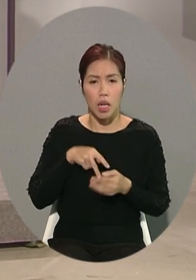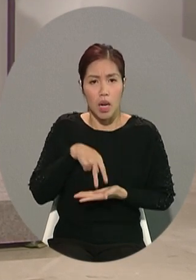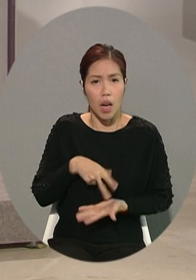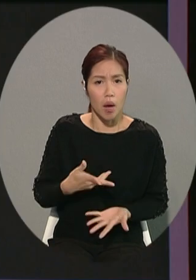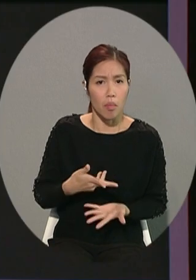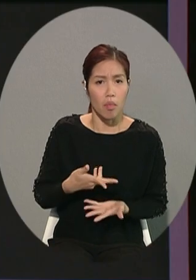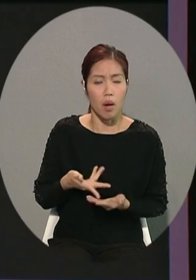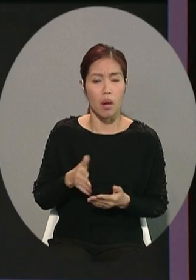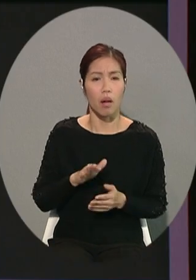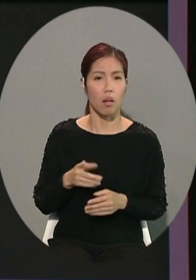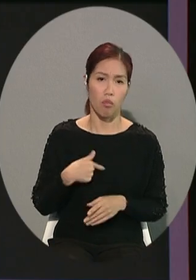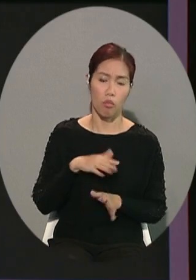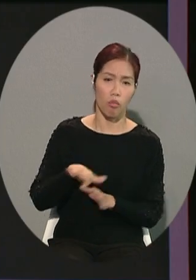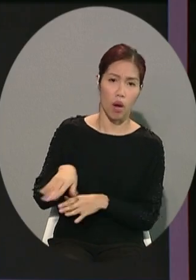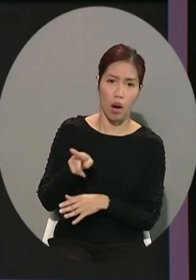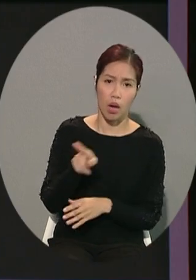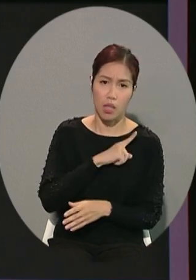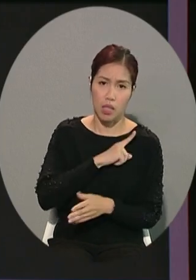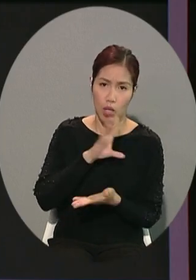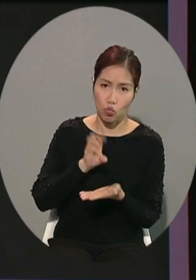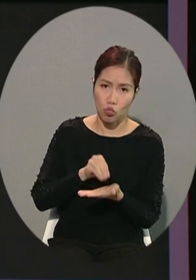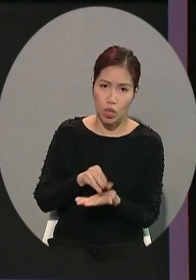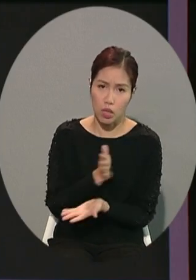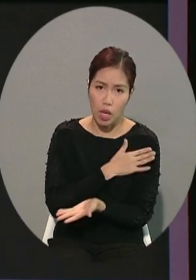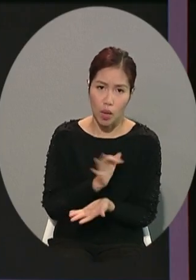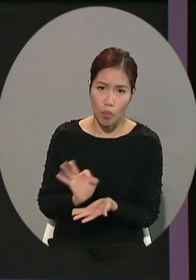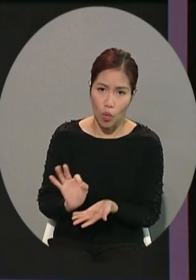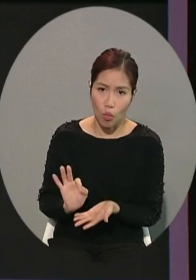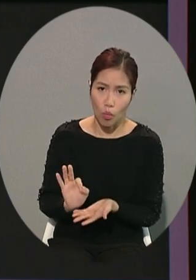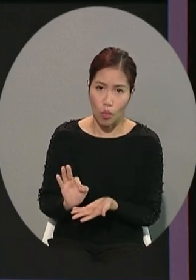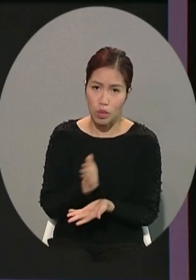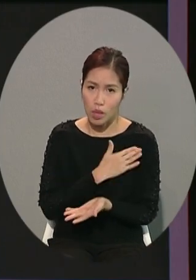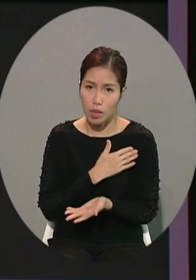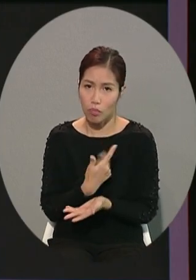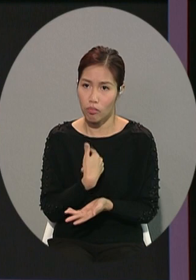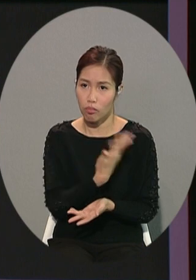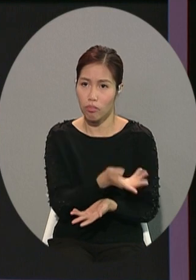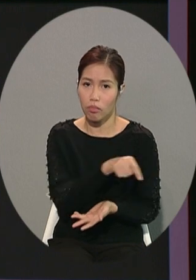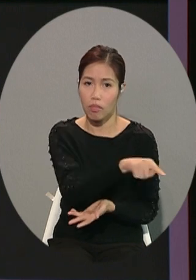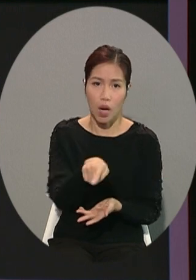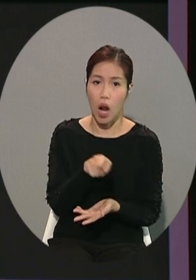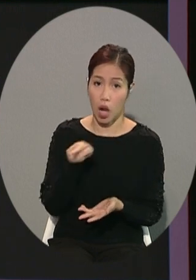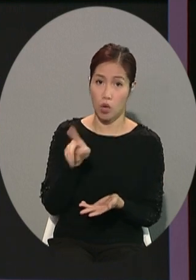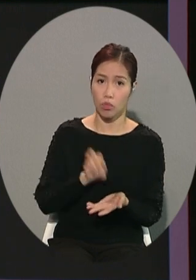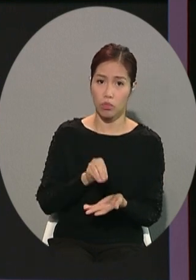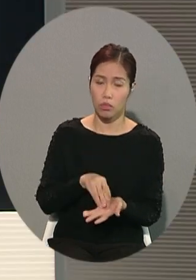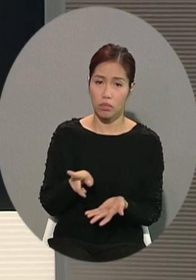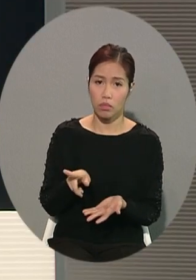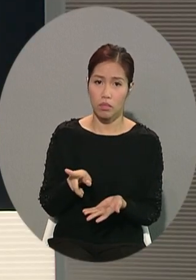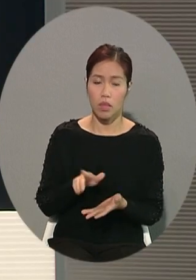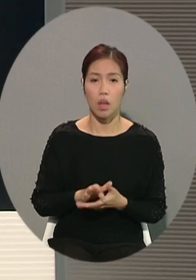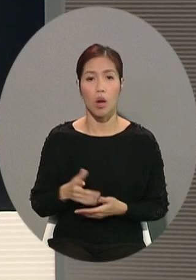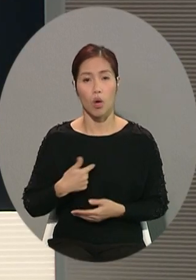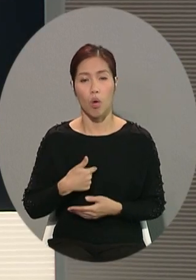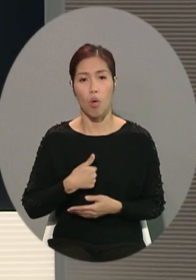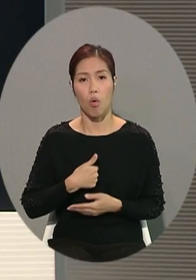係你話你對你自己做嘅決定係冇任何責任嘅，個責任喺其他人度，就唔喺你度，你個決定嚟喎。但係 喺我割席嗰一